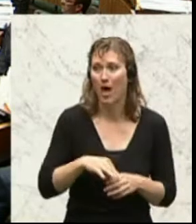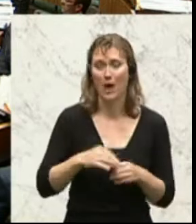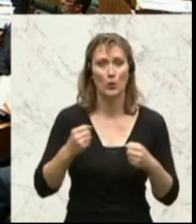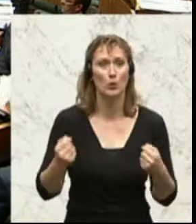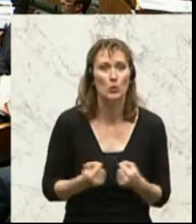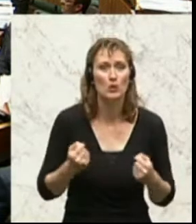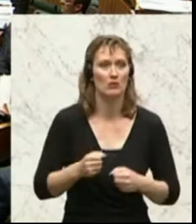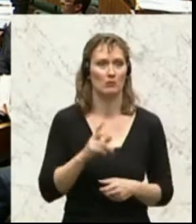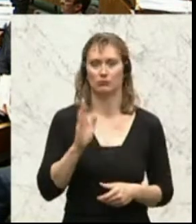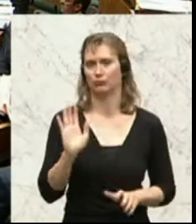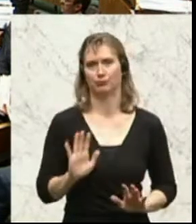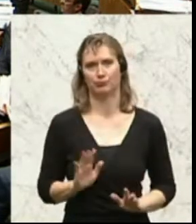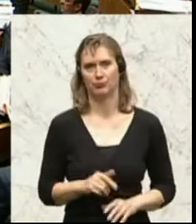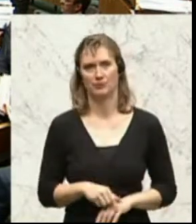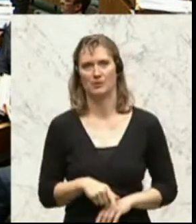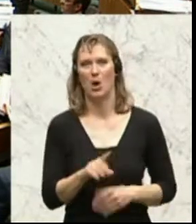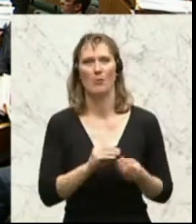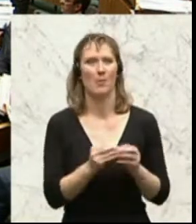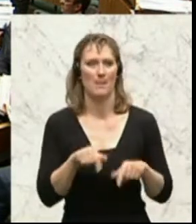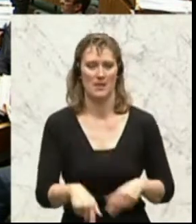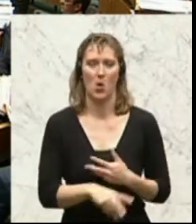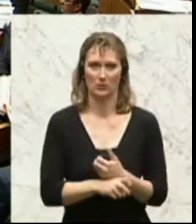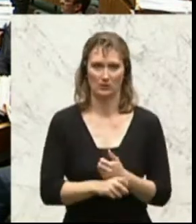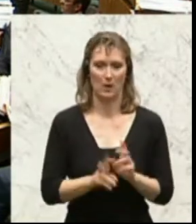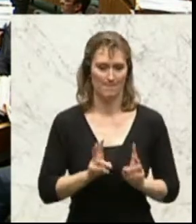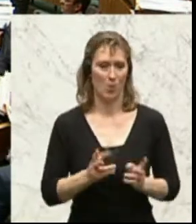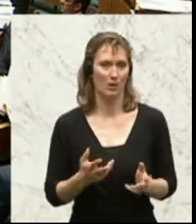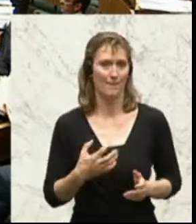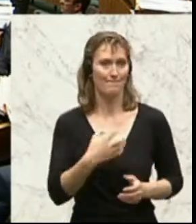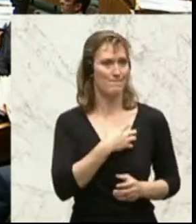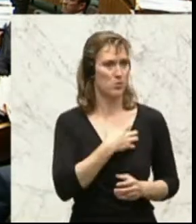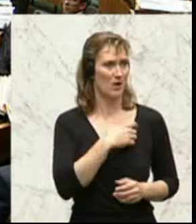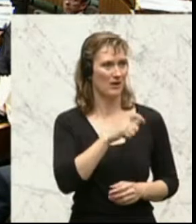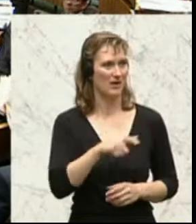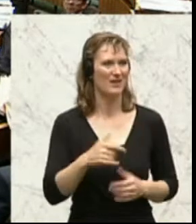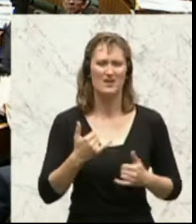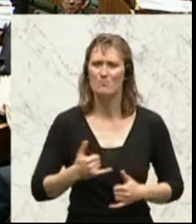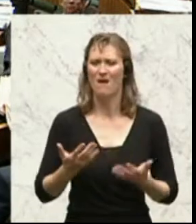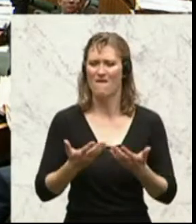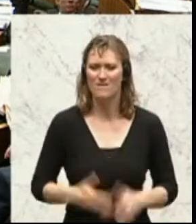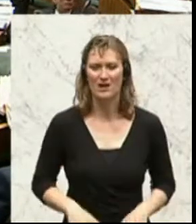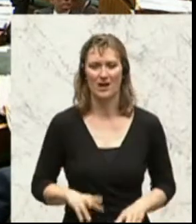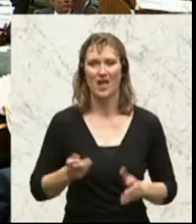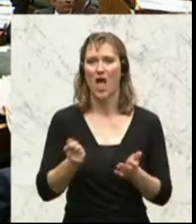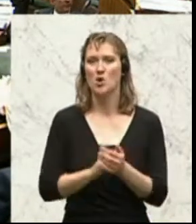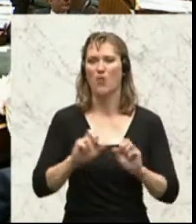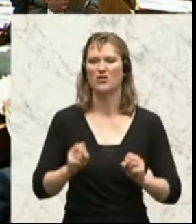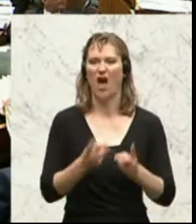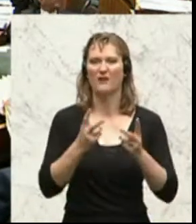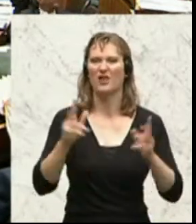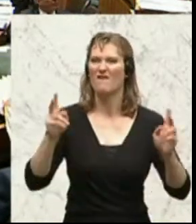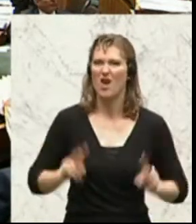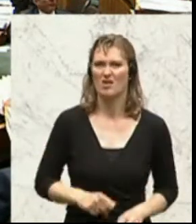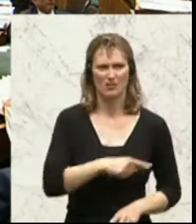ist das wahre Problem in Österreich, die Bürger verlieren ständig an Kaufkraft. Und das wissen Sie am allerbesten, sehr